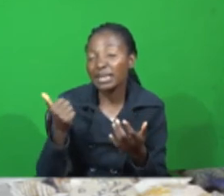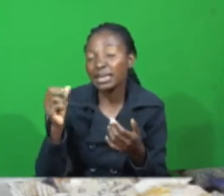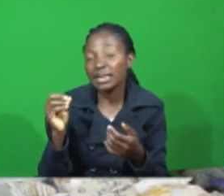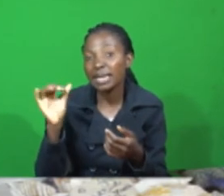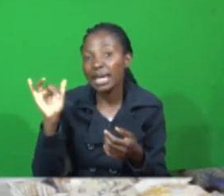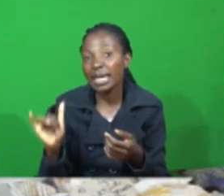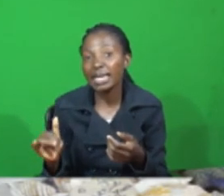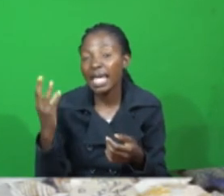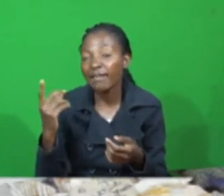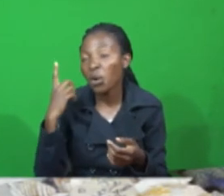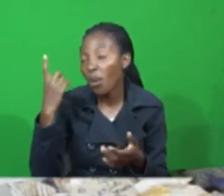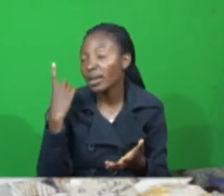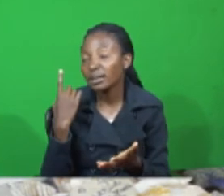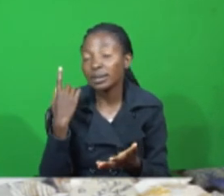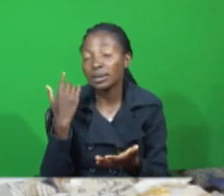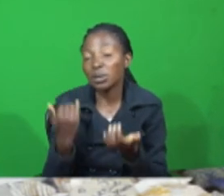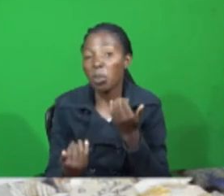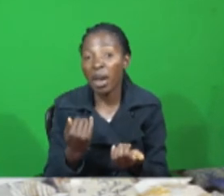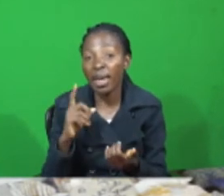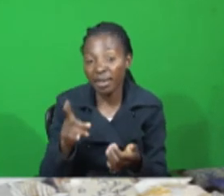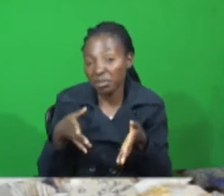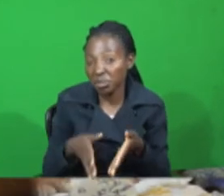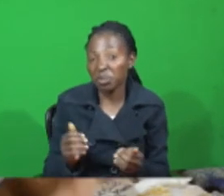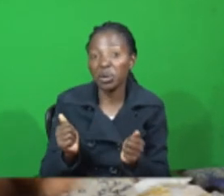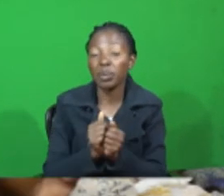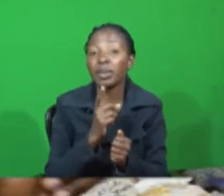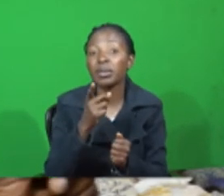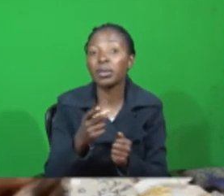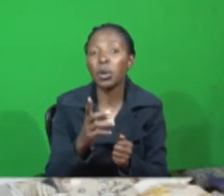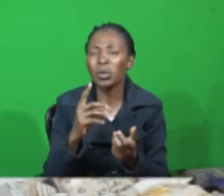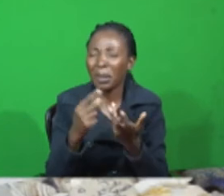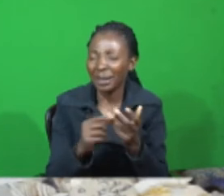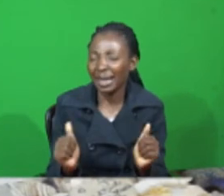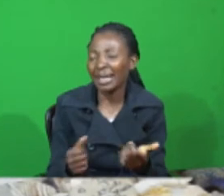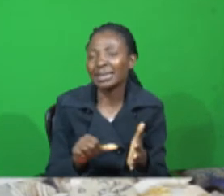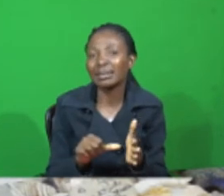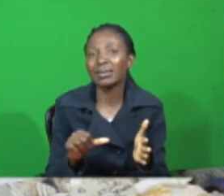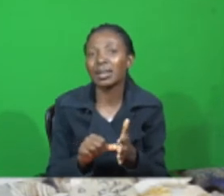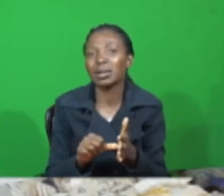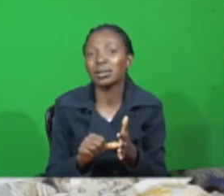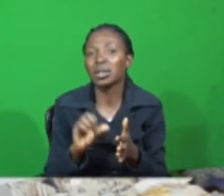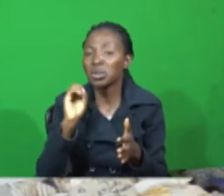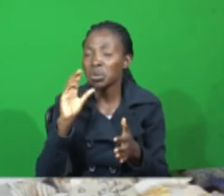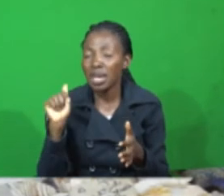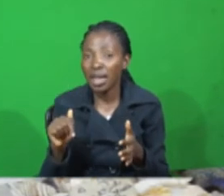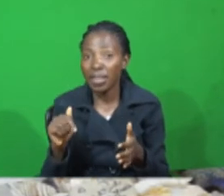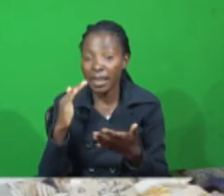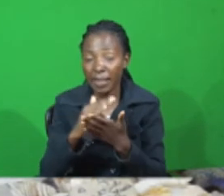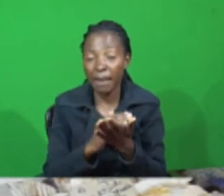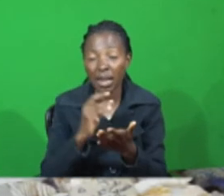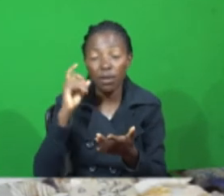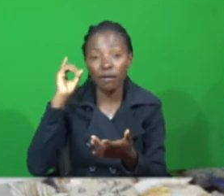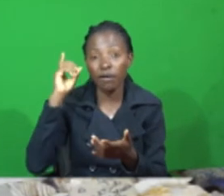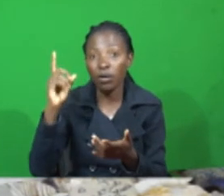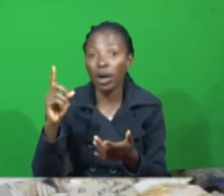ngori nemwana wake one wawakaita newe uya kuti achizororwa zvoramba. Saka munoda kuburitsa here pfungwa yekuti raive zano ramwari